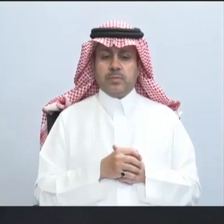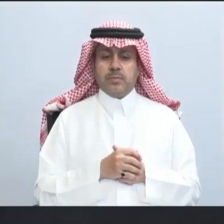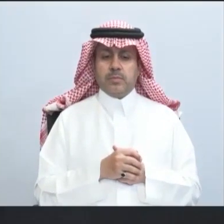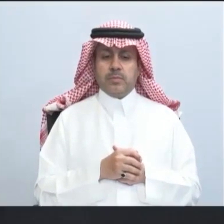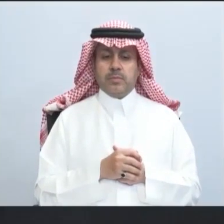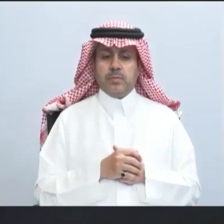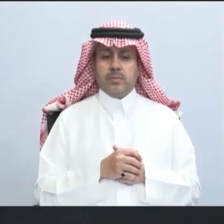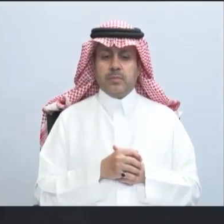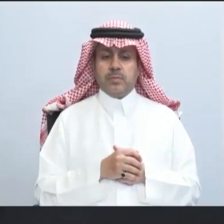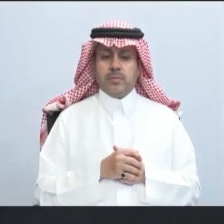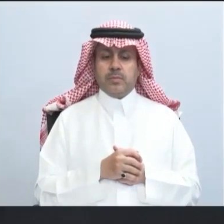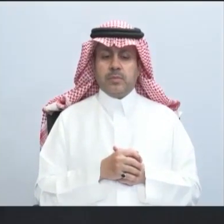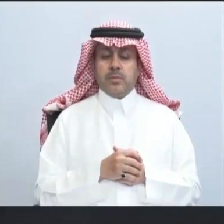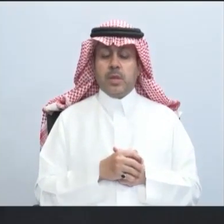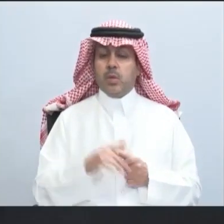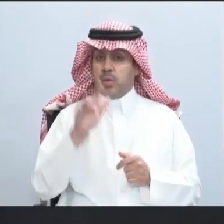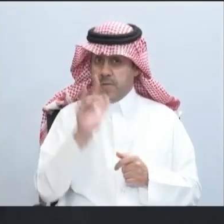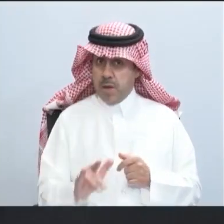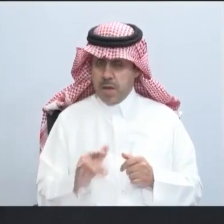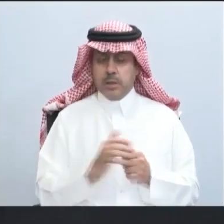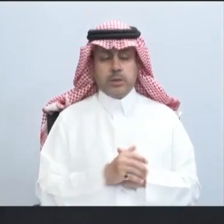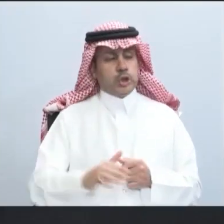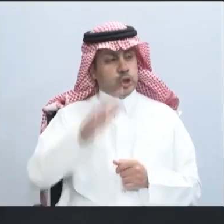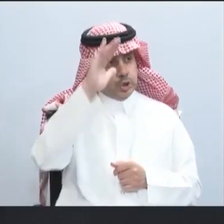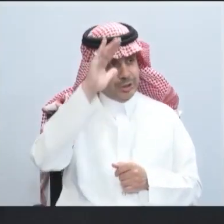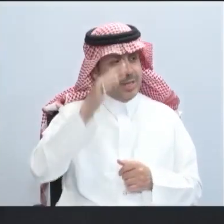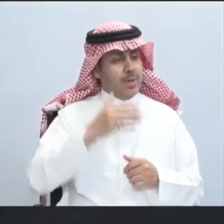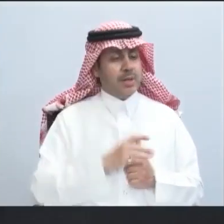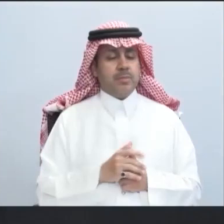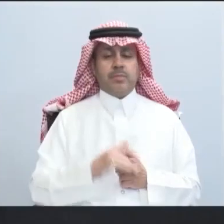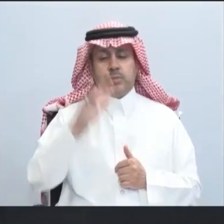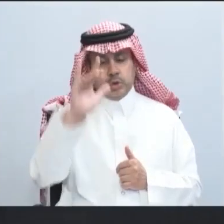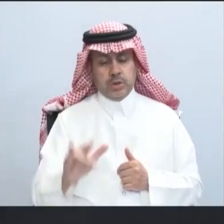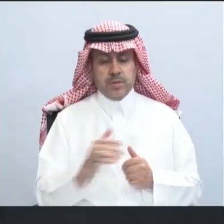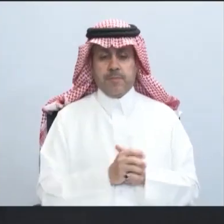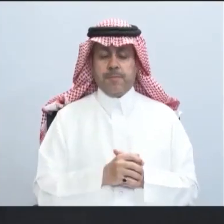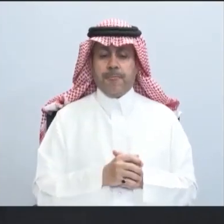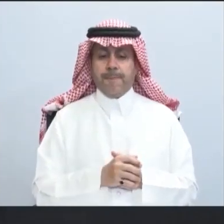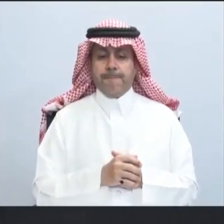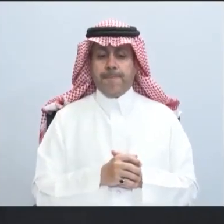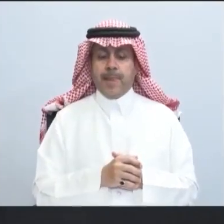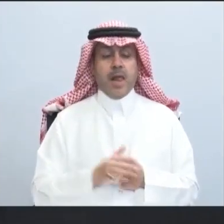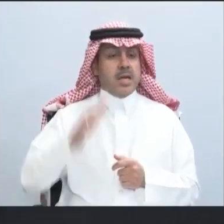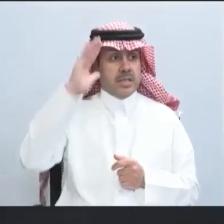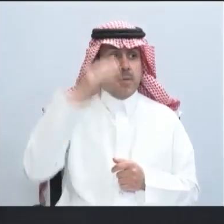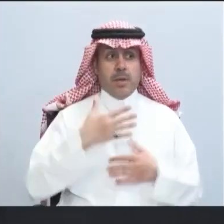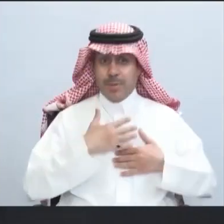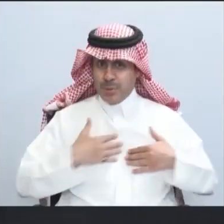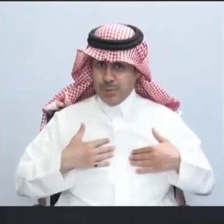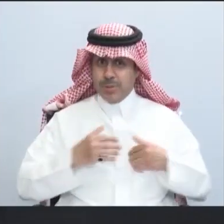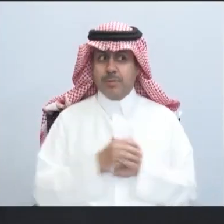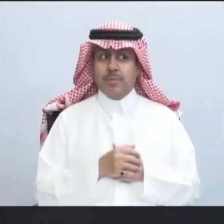فعلا ان كنت في مكان ودخل اليك شخص وقال لك السلام عليكم